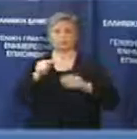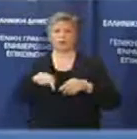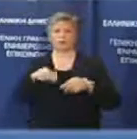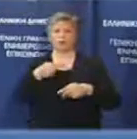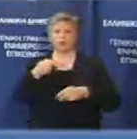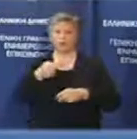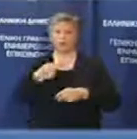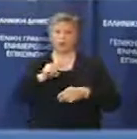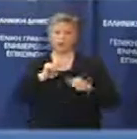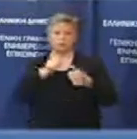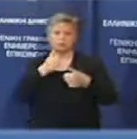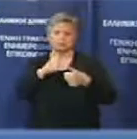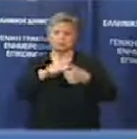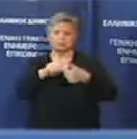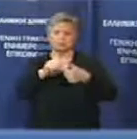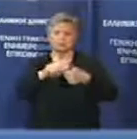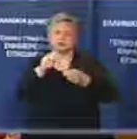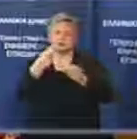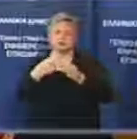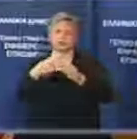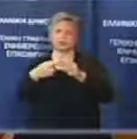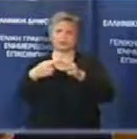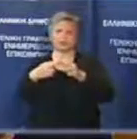πρώτο σε προτεραιότητα.